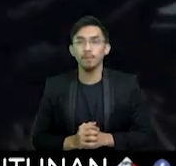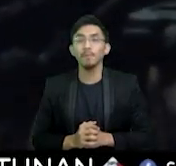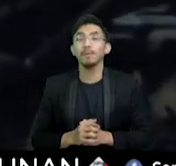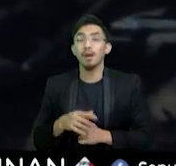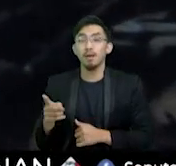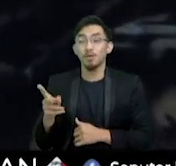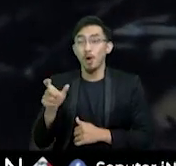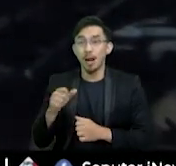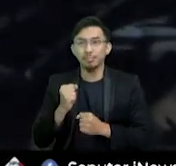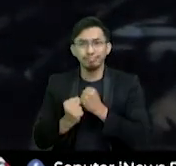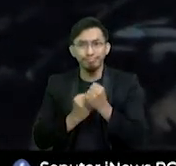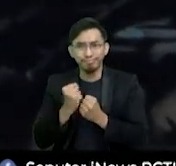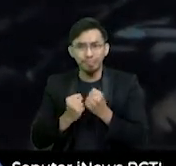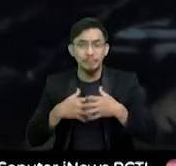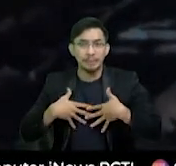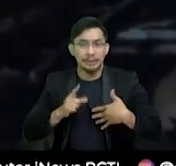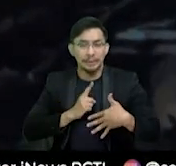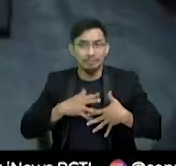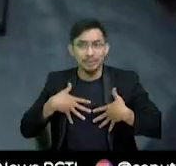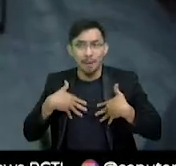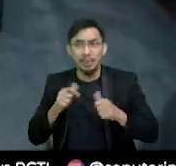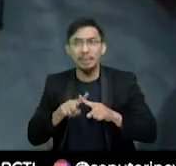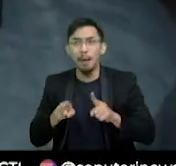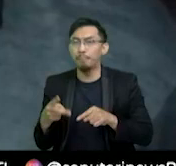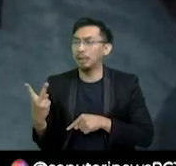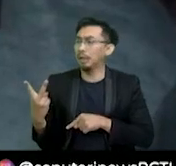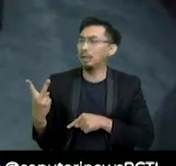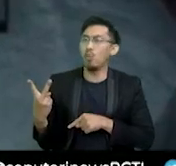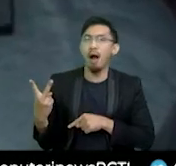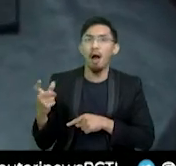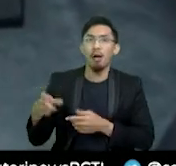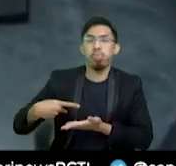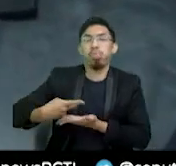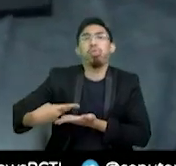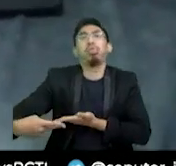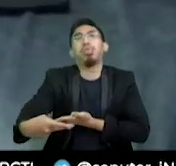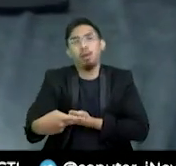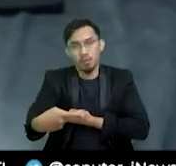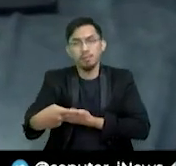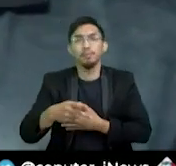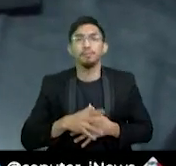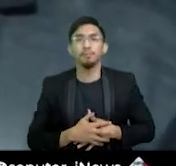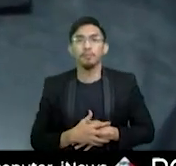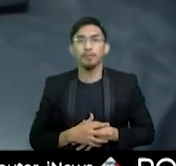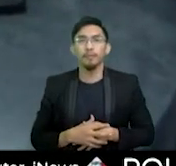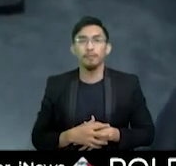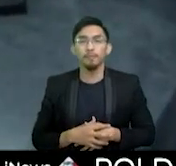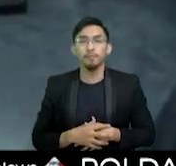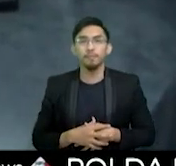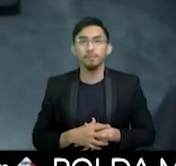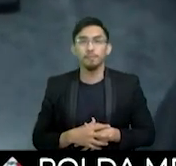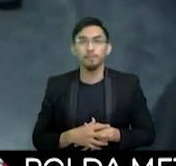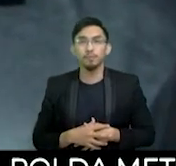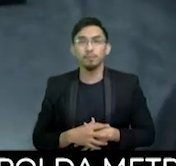Rita dan putranya Andi terseret arus banjir. Arus air yang semakin deras, mereka berinisiatif